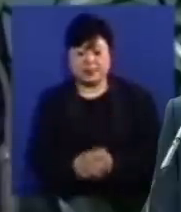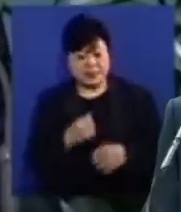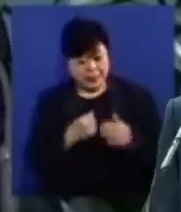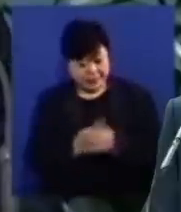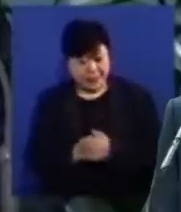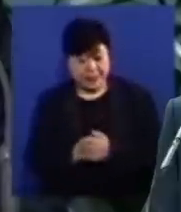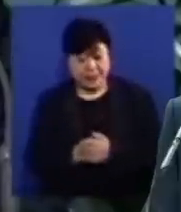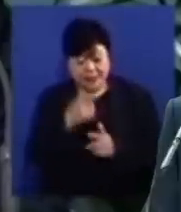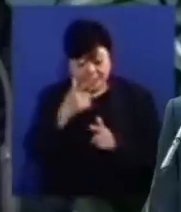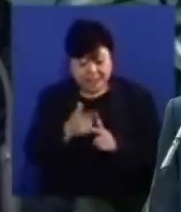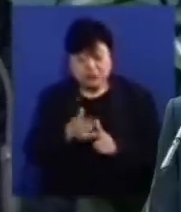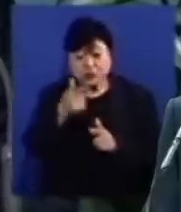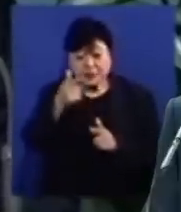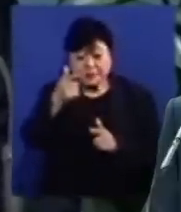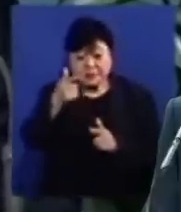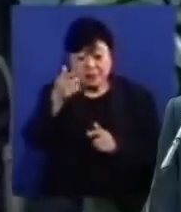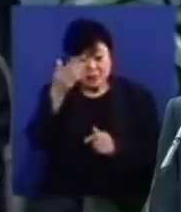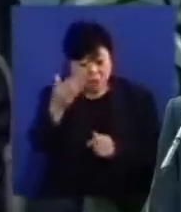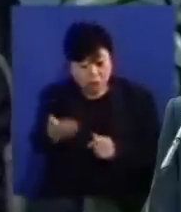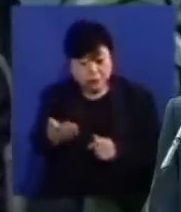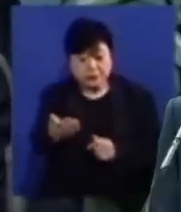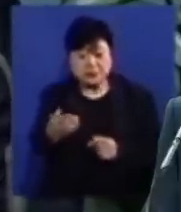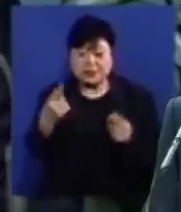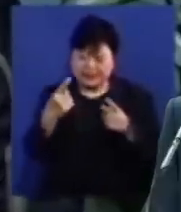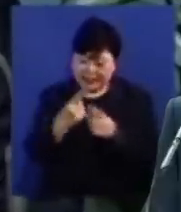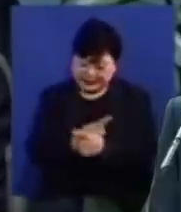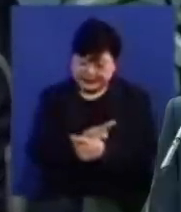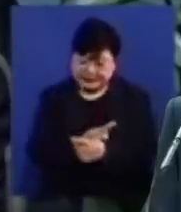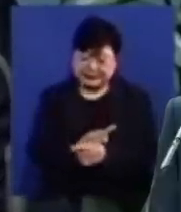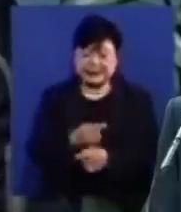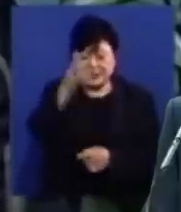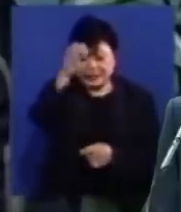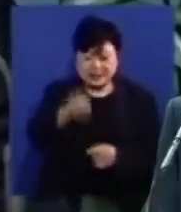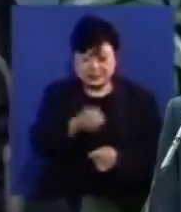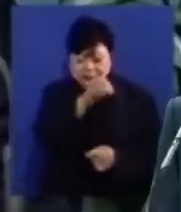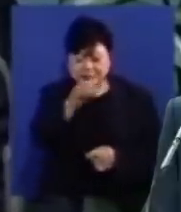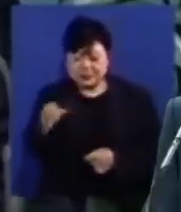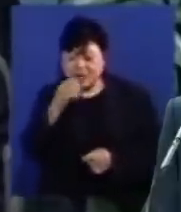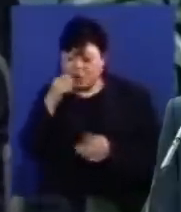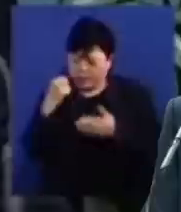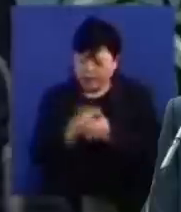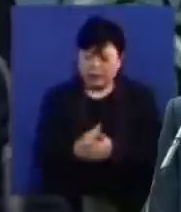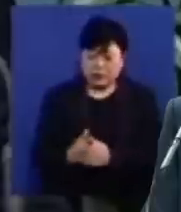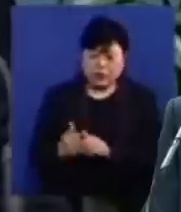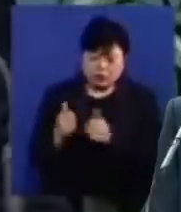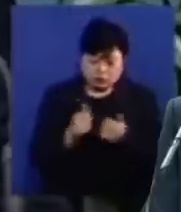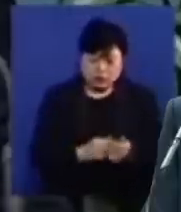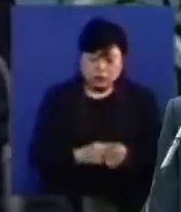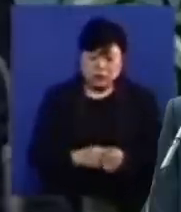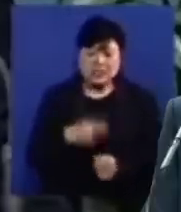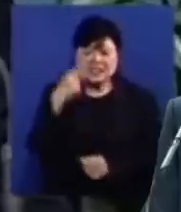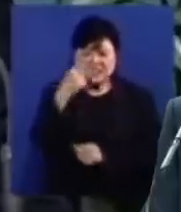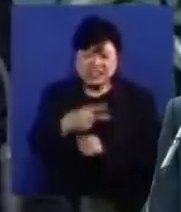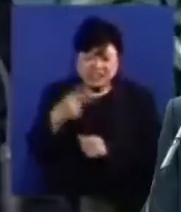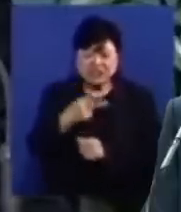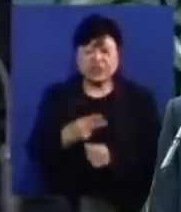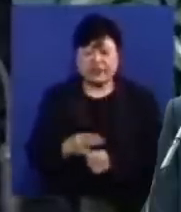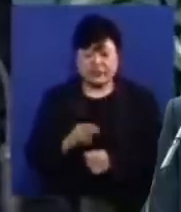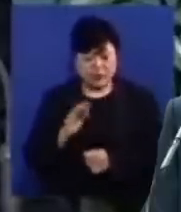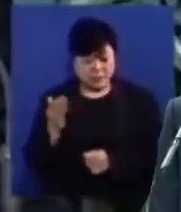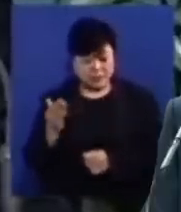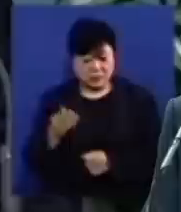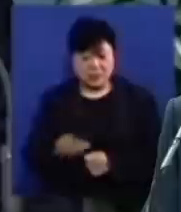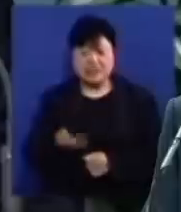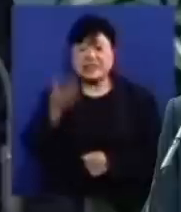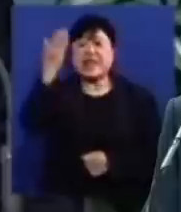그러므로 예수님이 여러분을 대신해서 십자가에 못 박혀 죽은 지 2000년이 됩니다. 여러분의